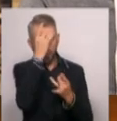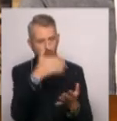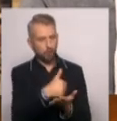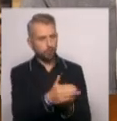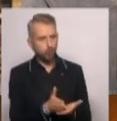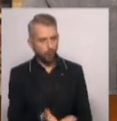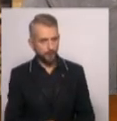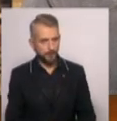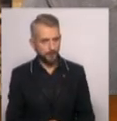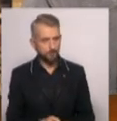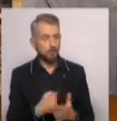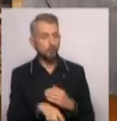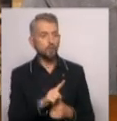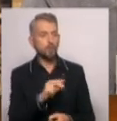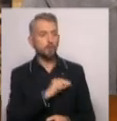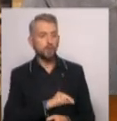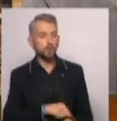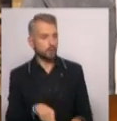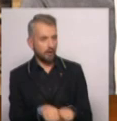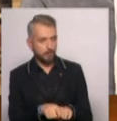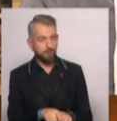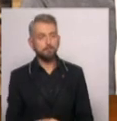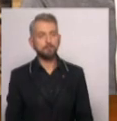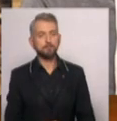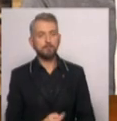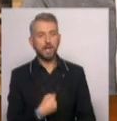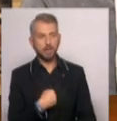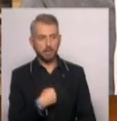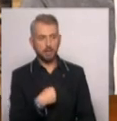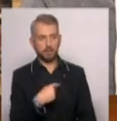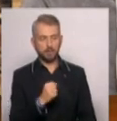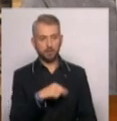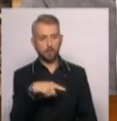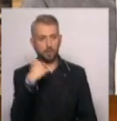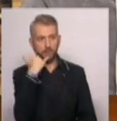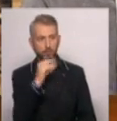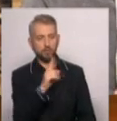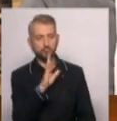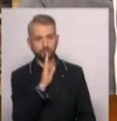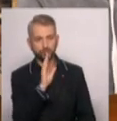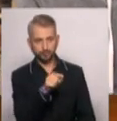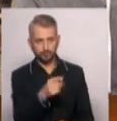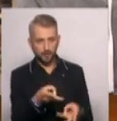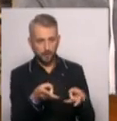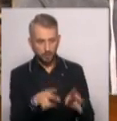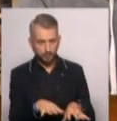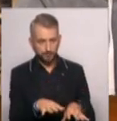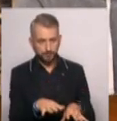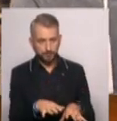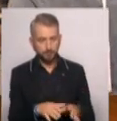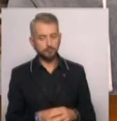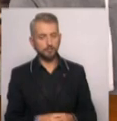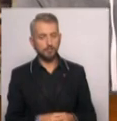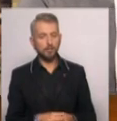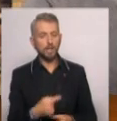обслуговування. Оскільки працює це таким чином, я за телефоном, який залишила шановна пані